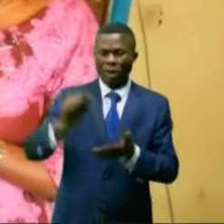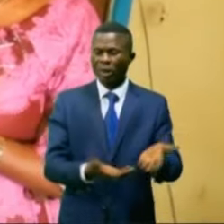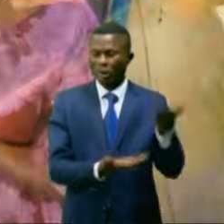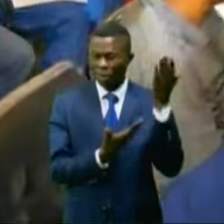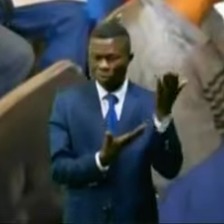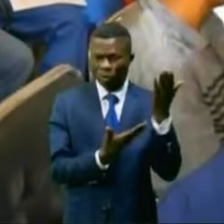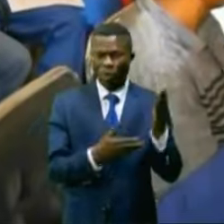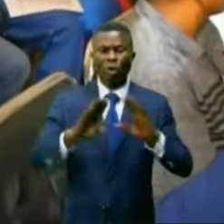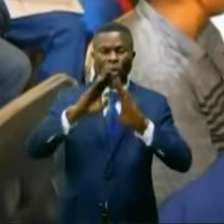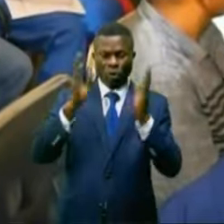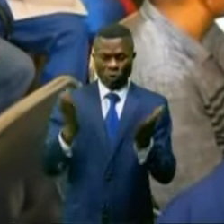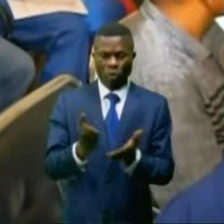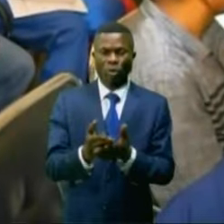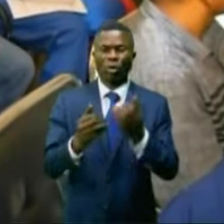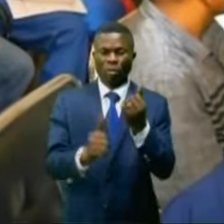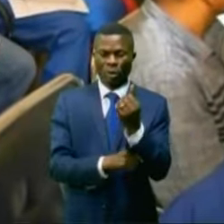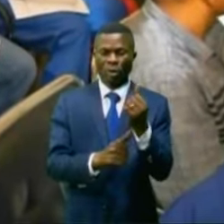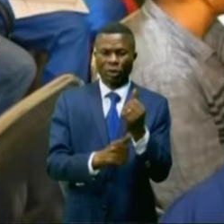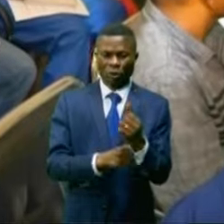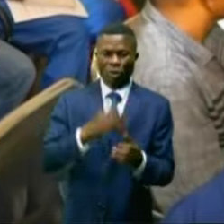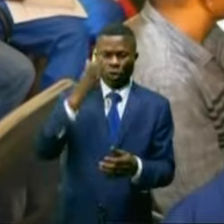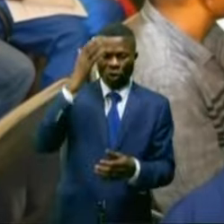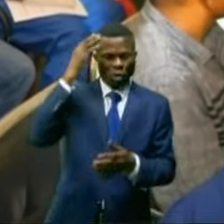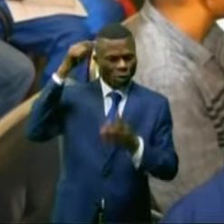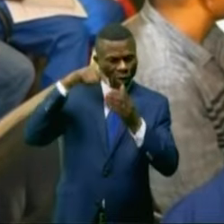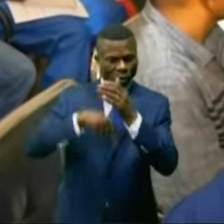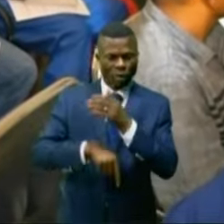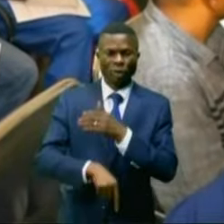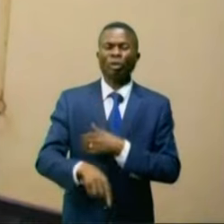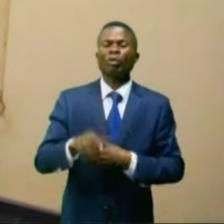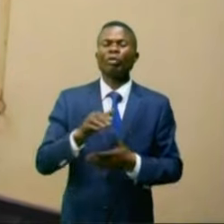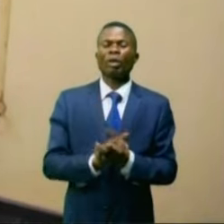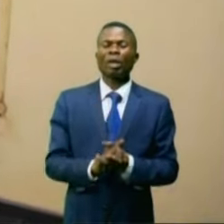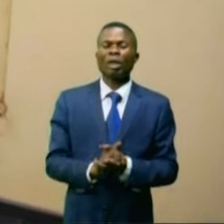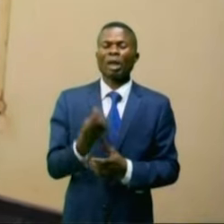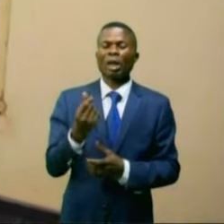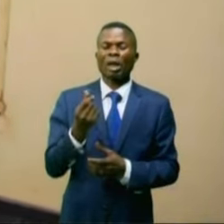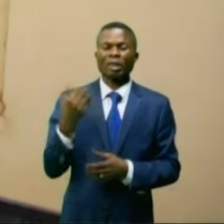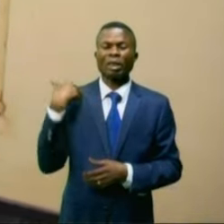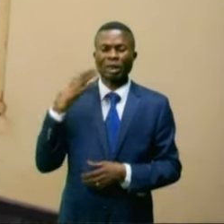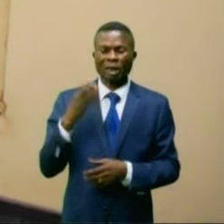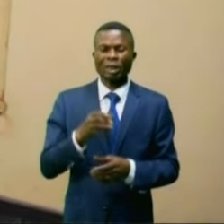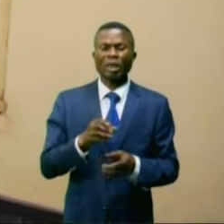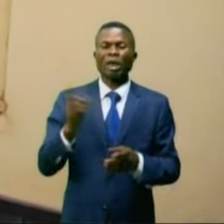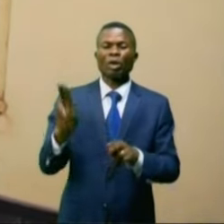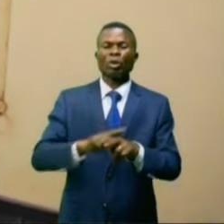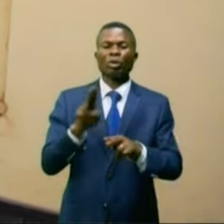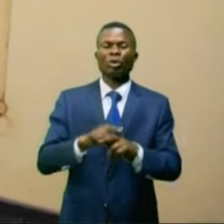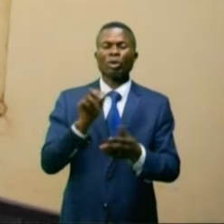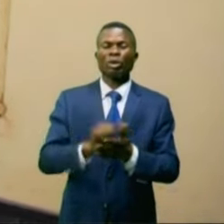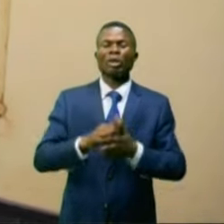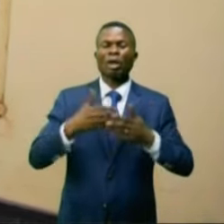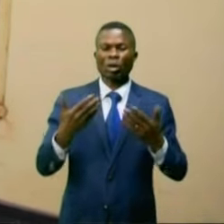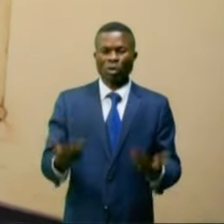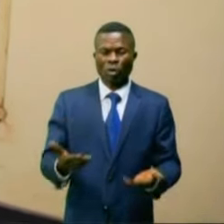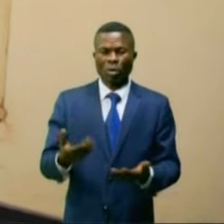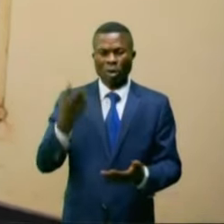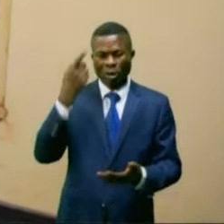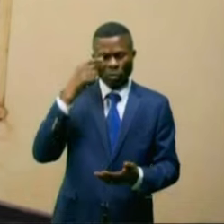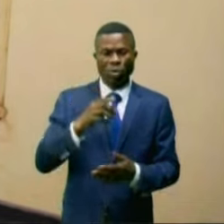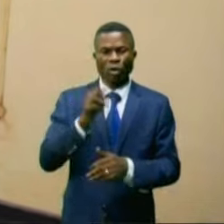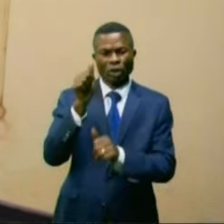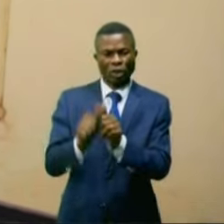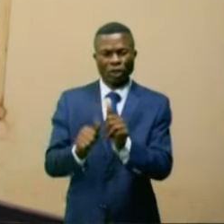que tous nous puissions prendre connaissance des différences ou des obligations